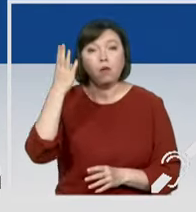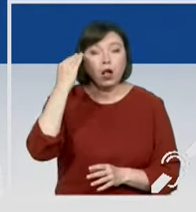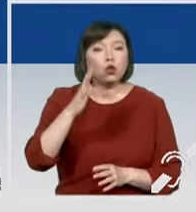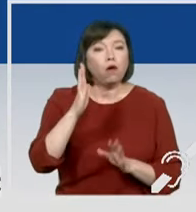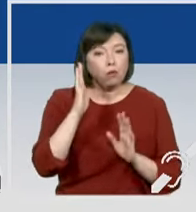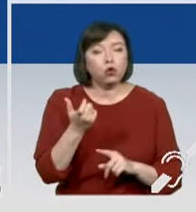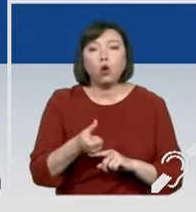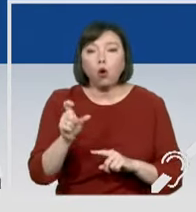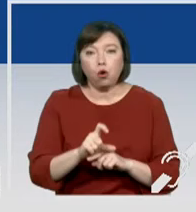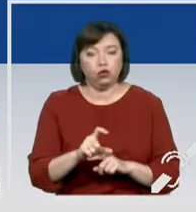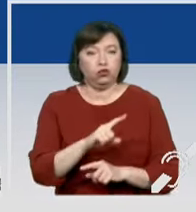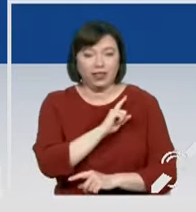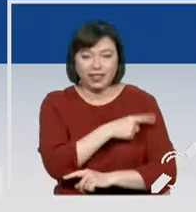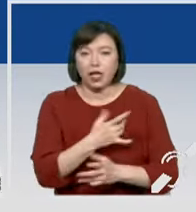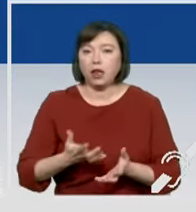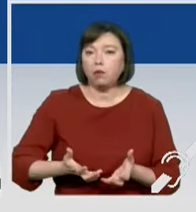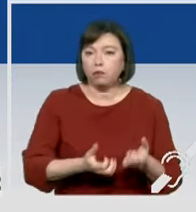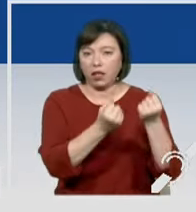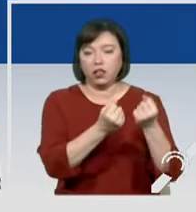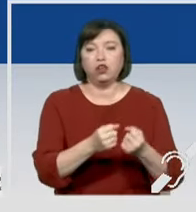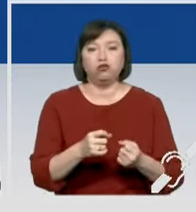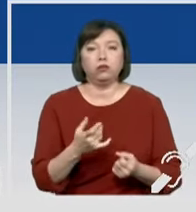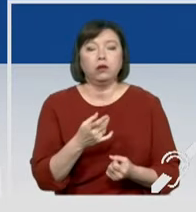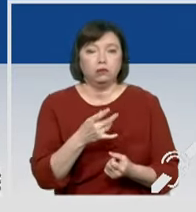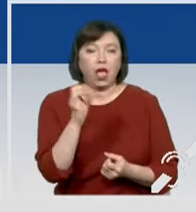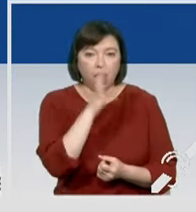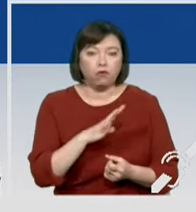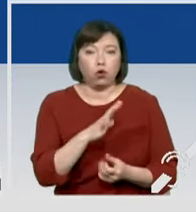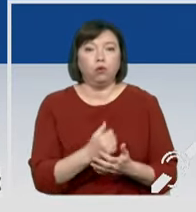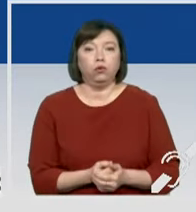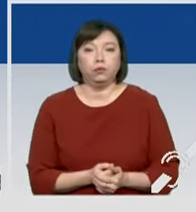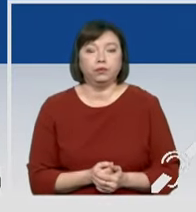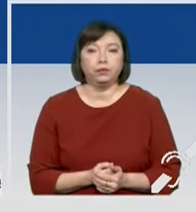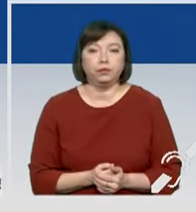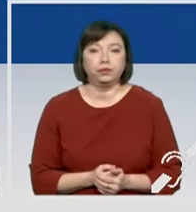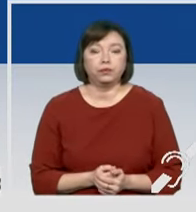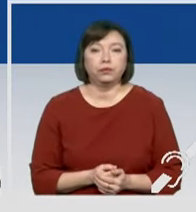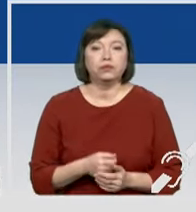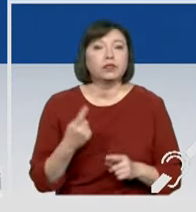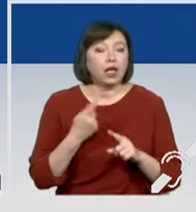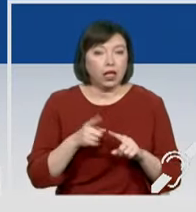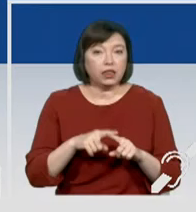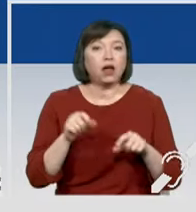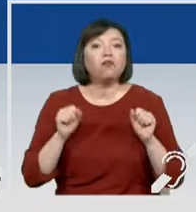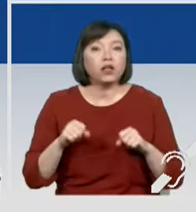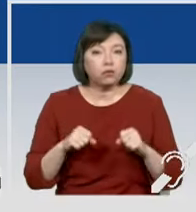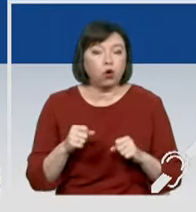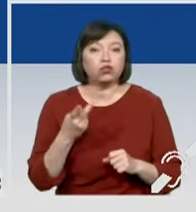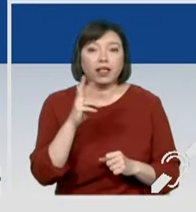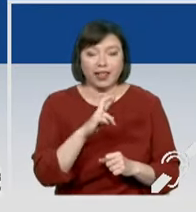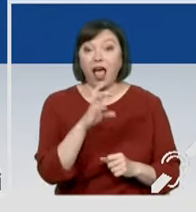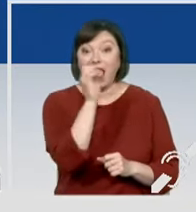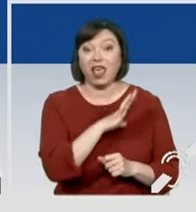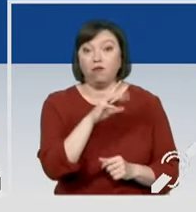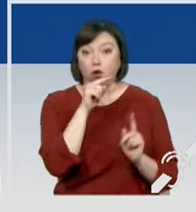un contribuitor de stabilitate și prosperitate în regiune. Este o oportunitate pentru